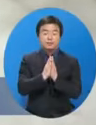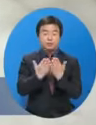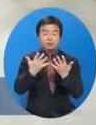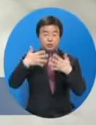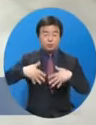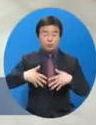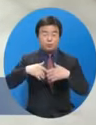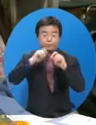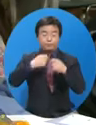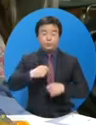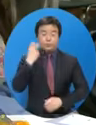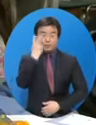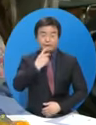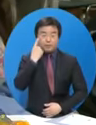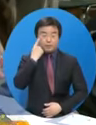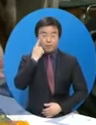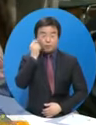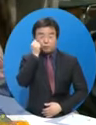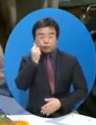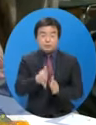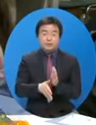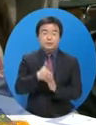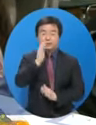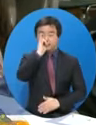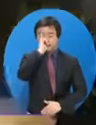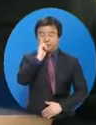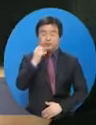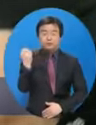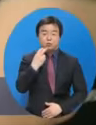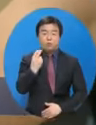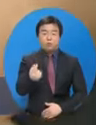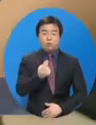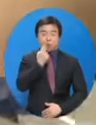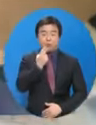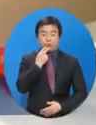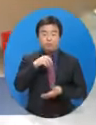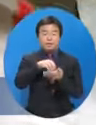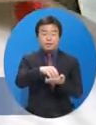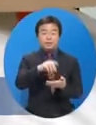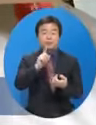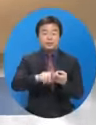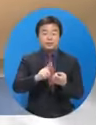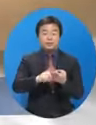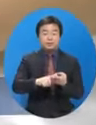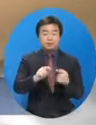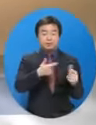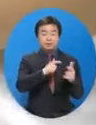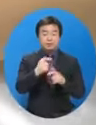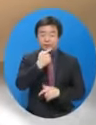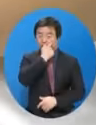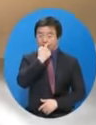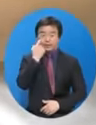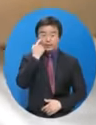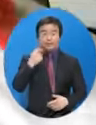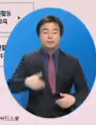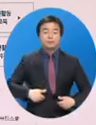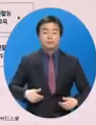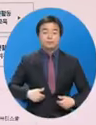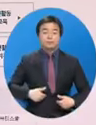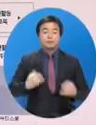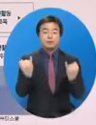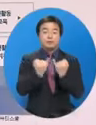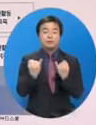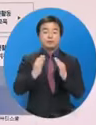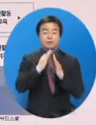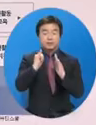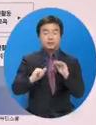살펴보고 숙박시설은 제대로 갖춰져 있는지, 보험에는 가입돼 있는지를 확인해야 피해를 줄일 수 있습니다.